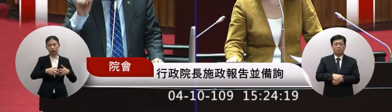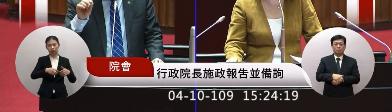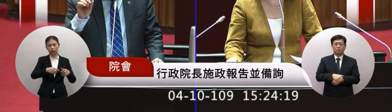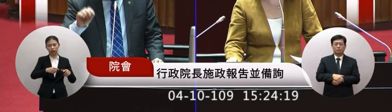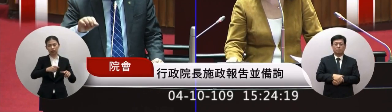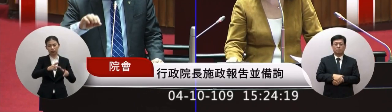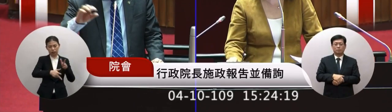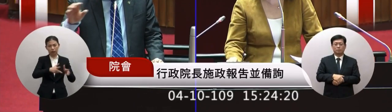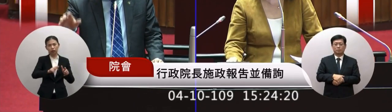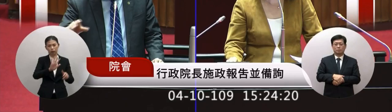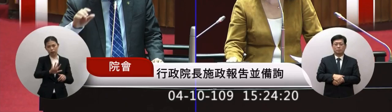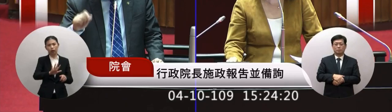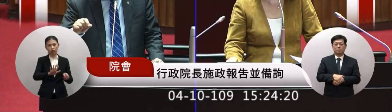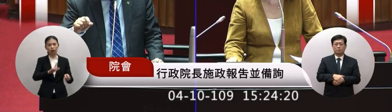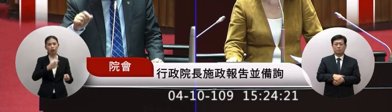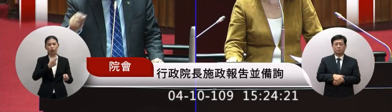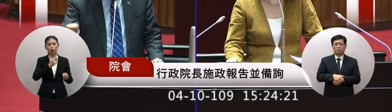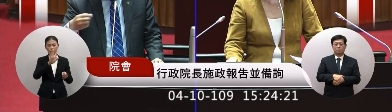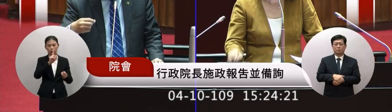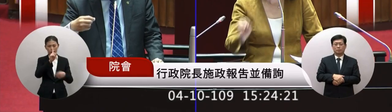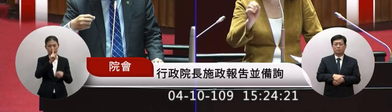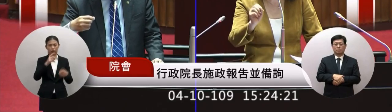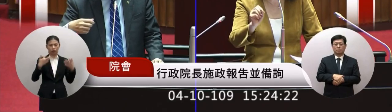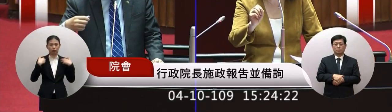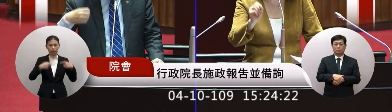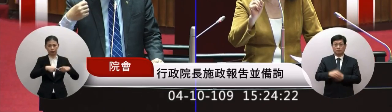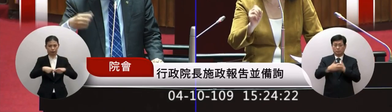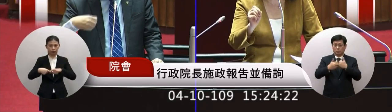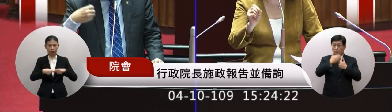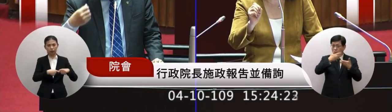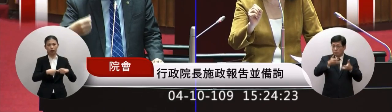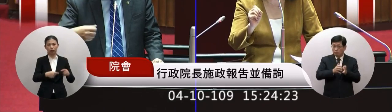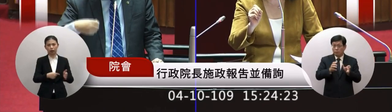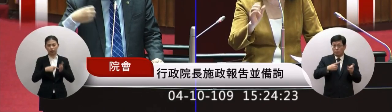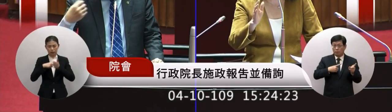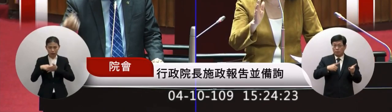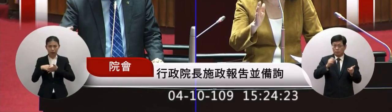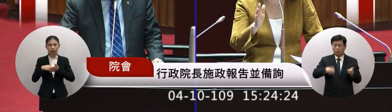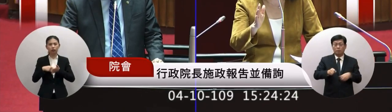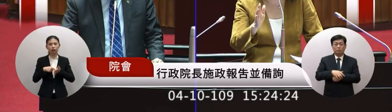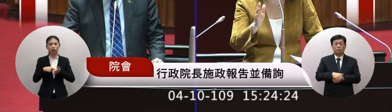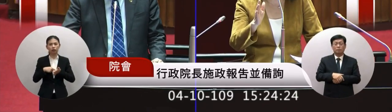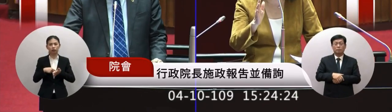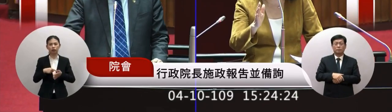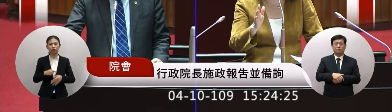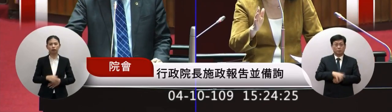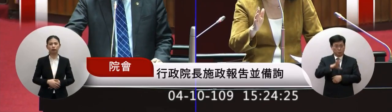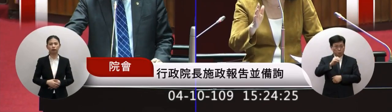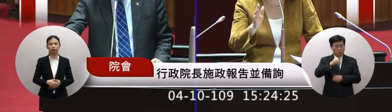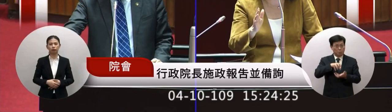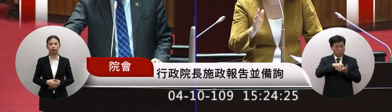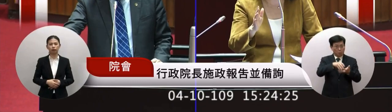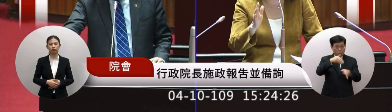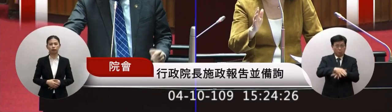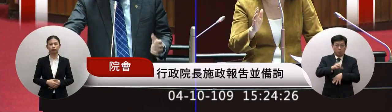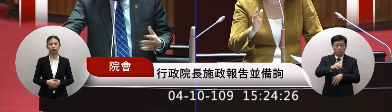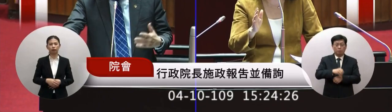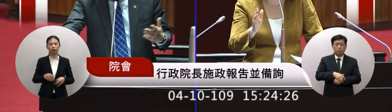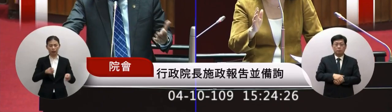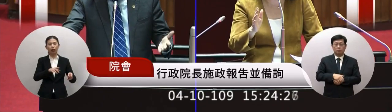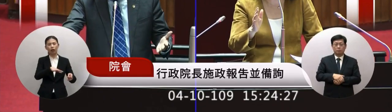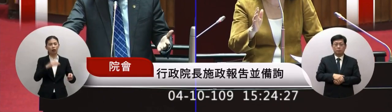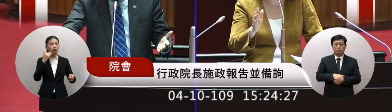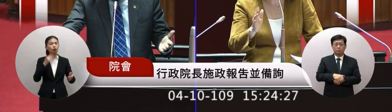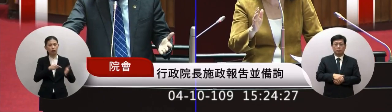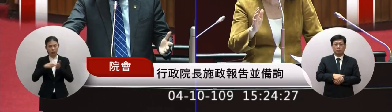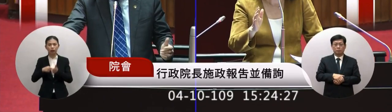只要有一个厂商愿意把它整合起来，他提出申请， 卫福部， 那我们食药署当然会 到目前为止有没有核可的案例？ 他只要来申